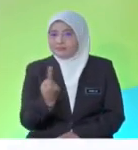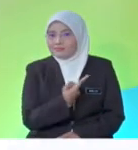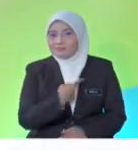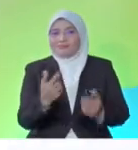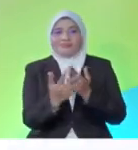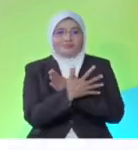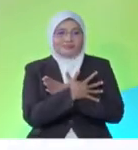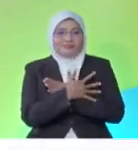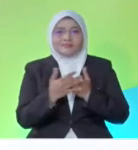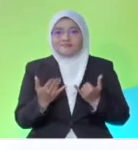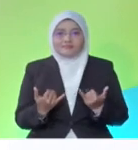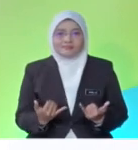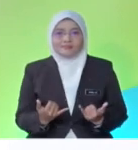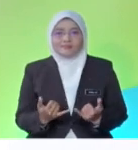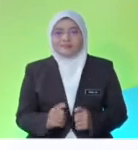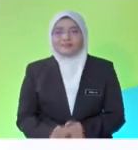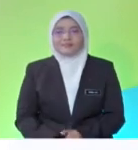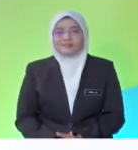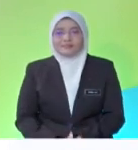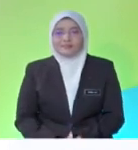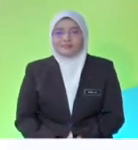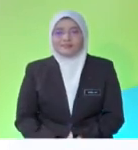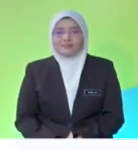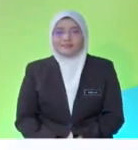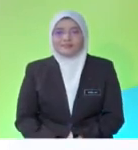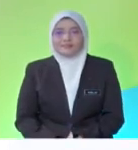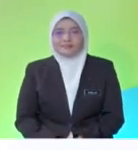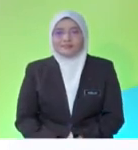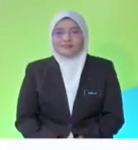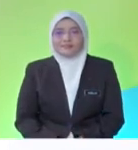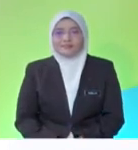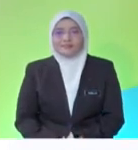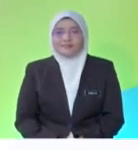Jangan ke mana-mana. Kembali selepas ini ke slot prasekolah Didik TV KPM.